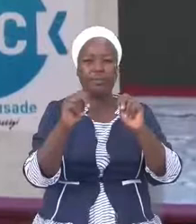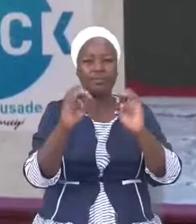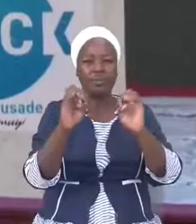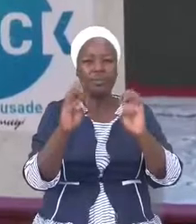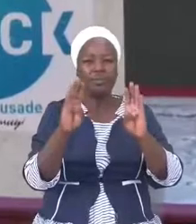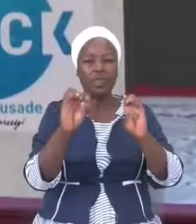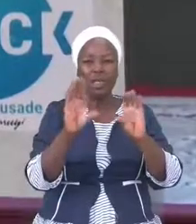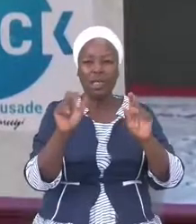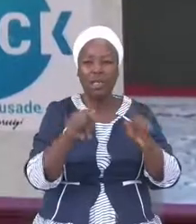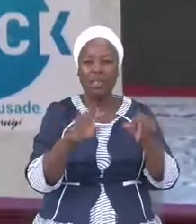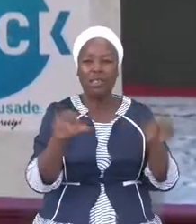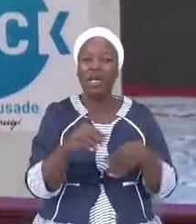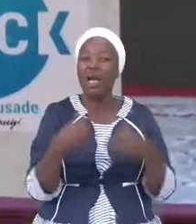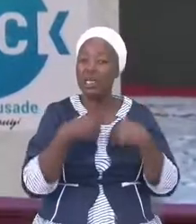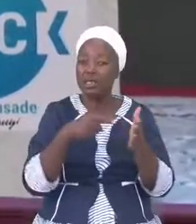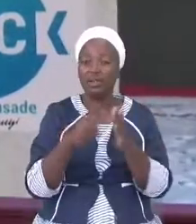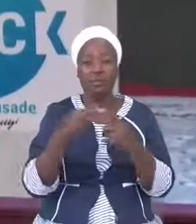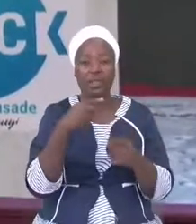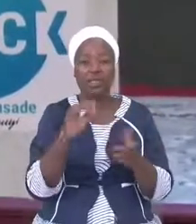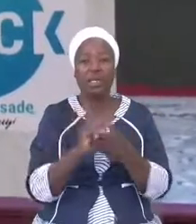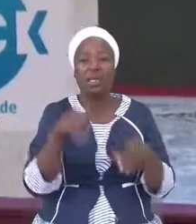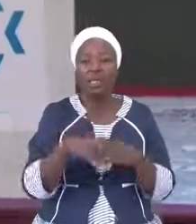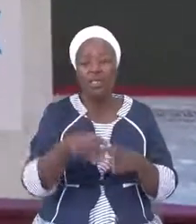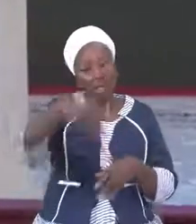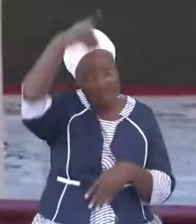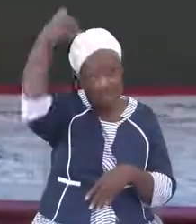Nebuchadnezzar a dit en